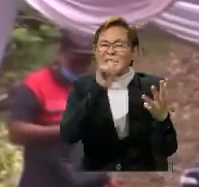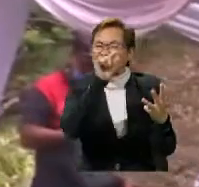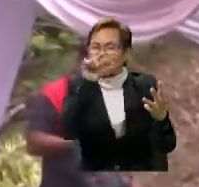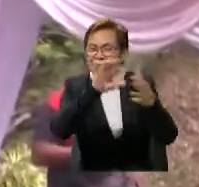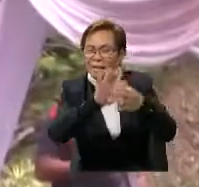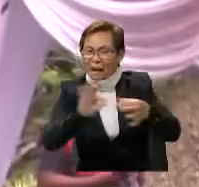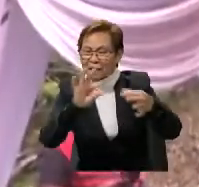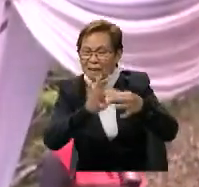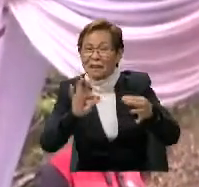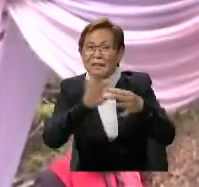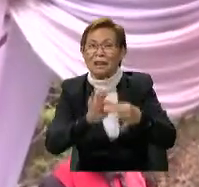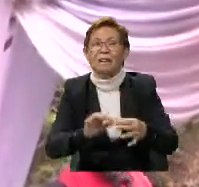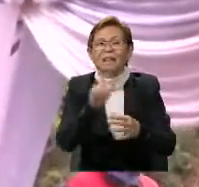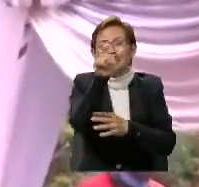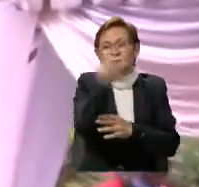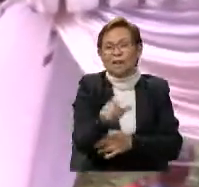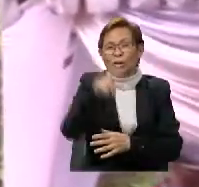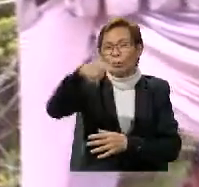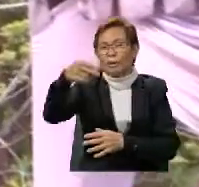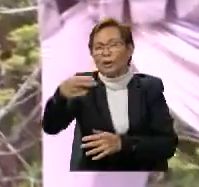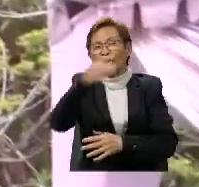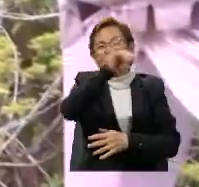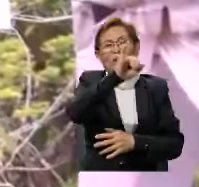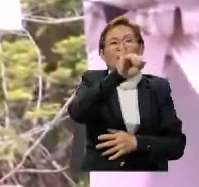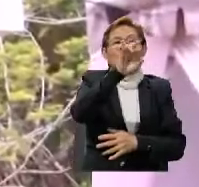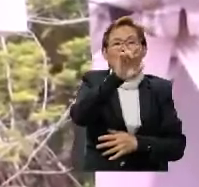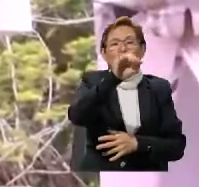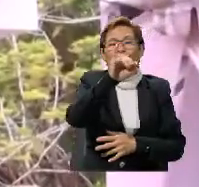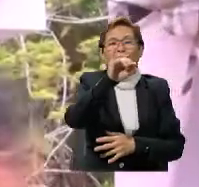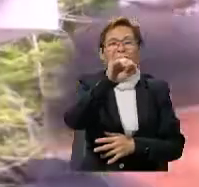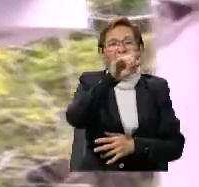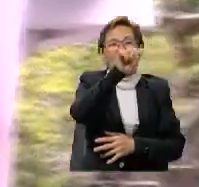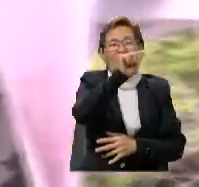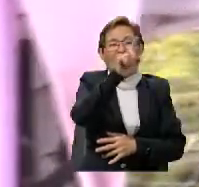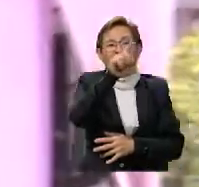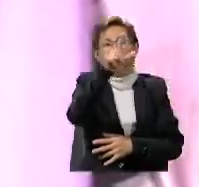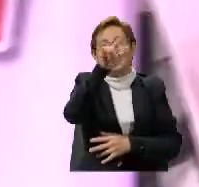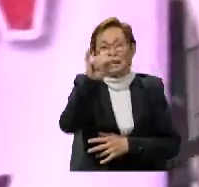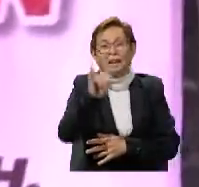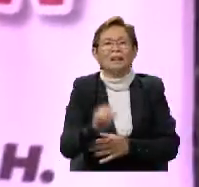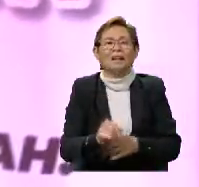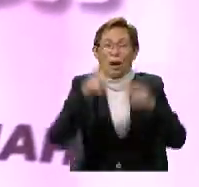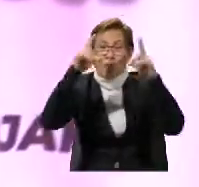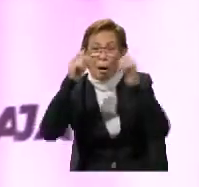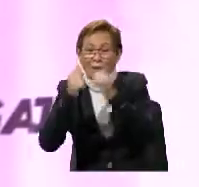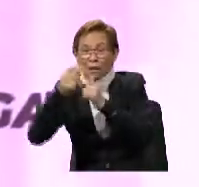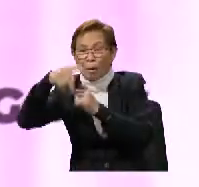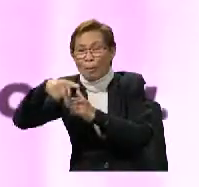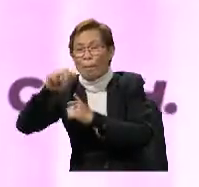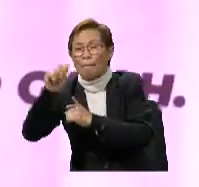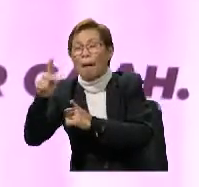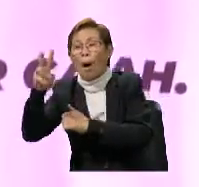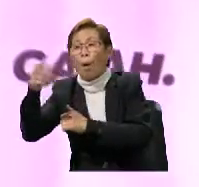kata-kata daripada calon Pakatan Harapan Adli Zahari yang ambil gambar tadi dengan Pak Wan kita itu. Katanya mereka adalah